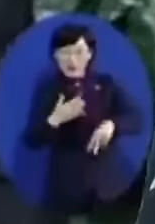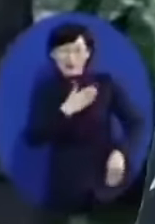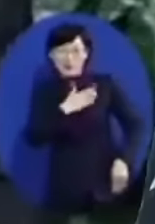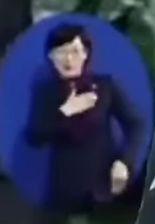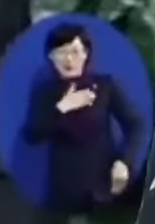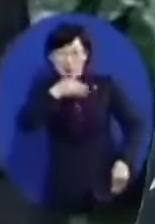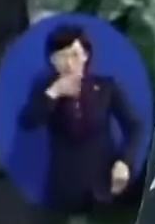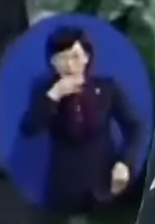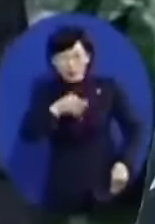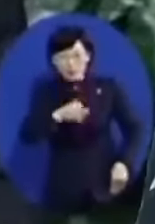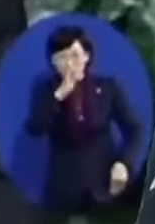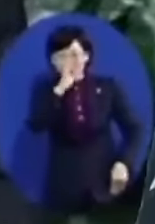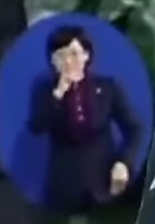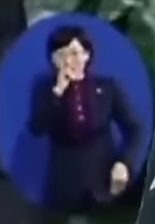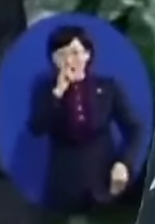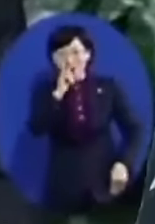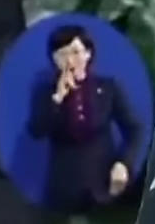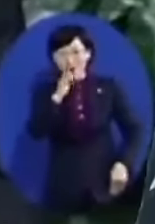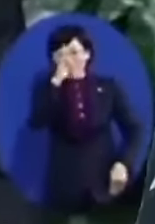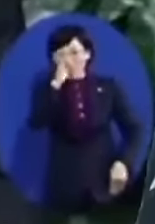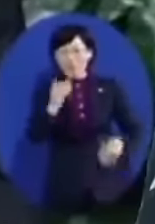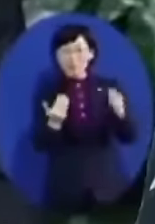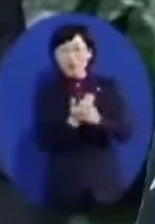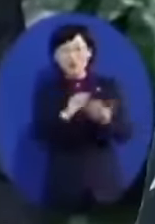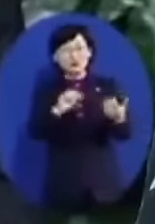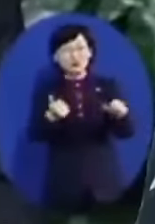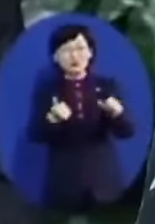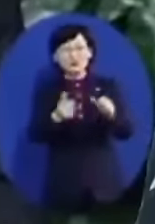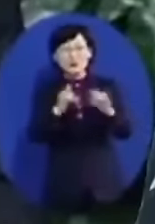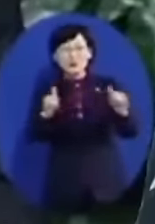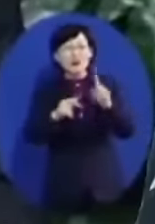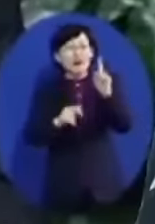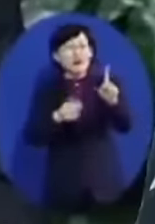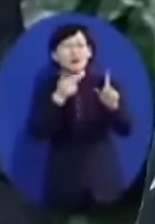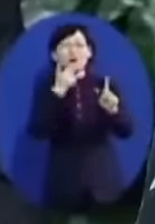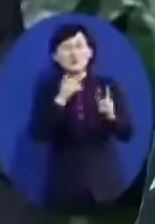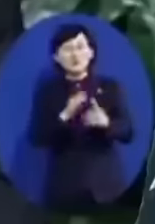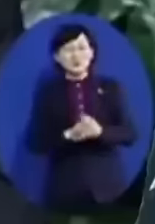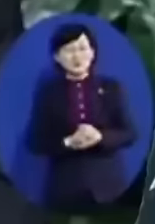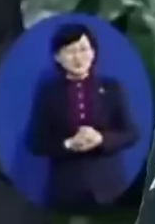걸렸다, 병이 걸려서 죽은 사람이 한 분도 없습니다.